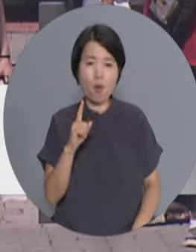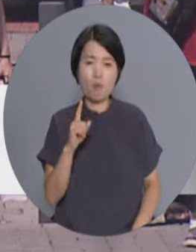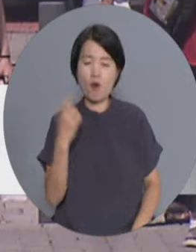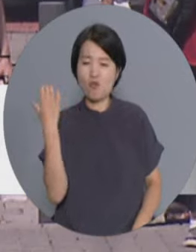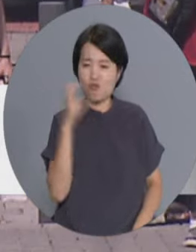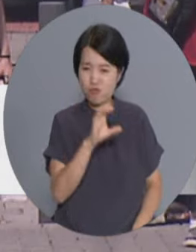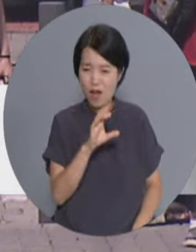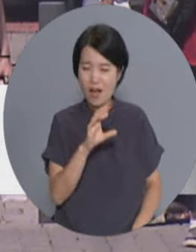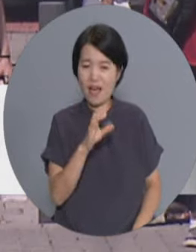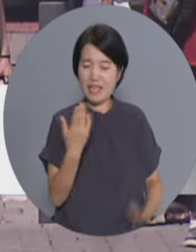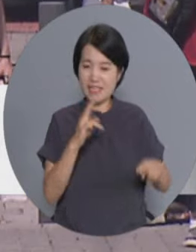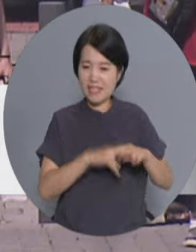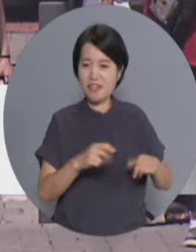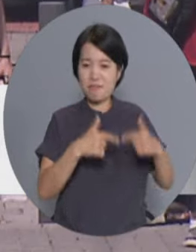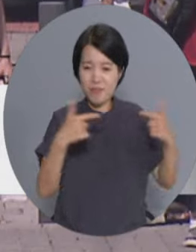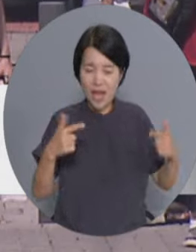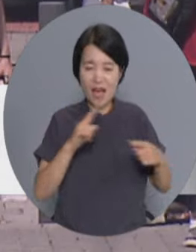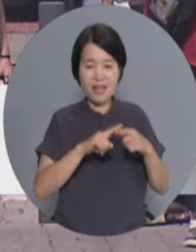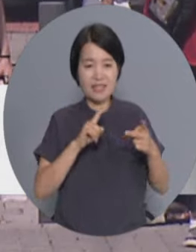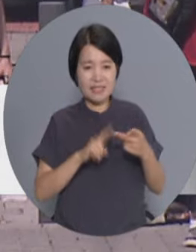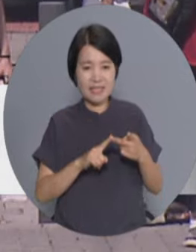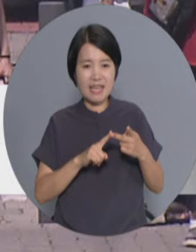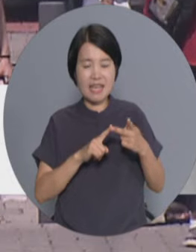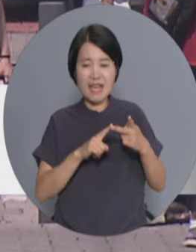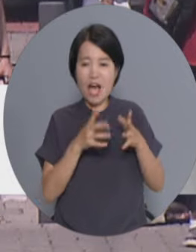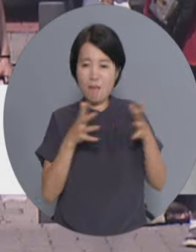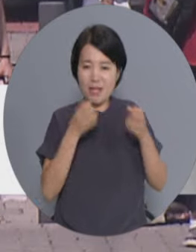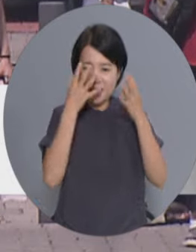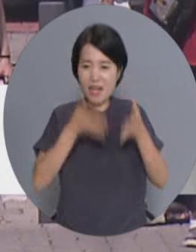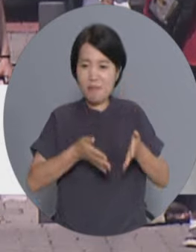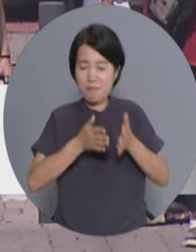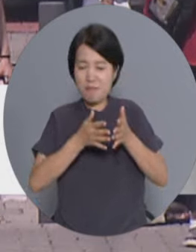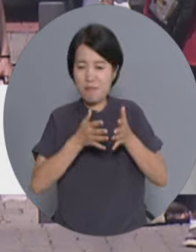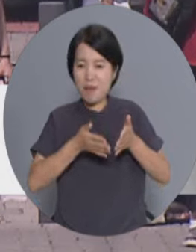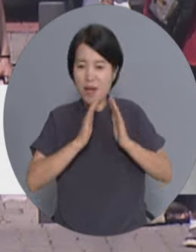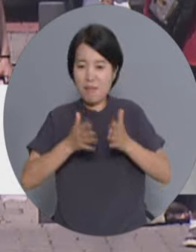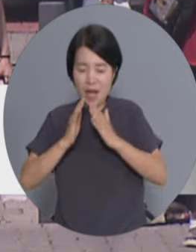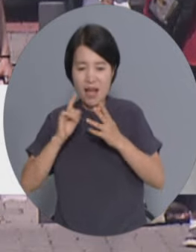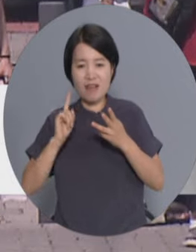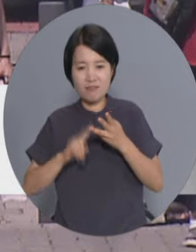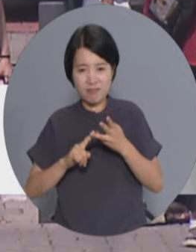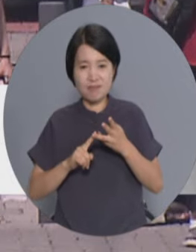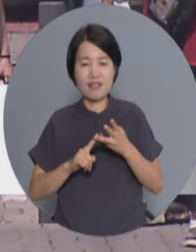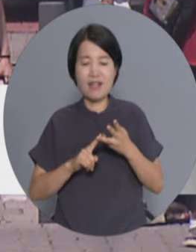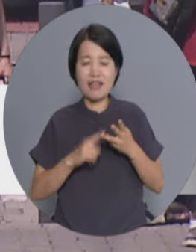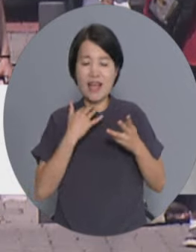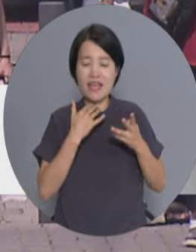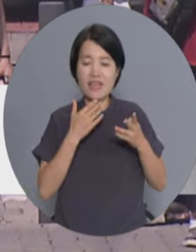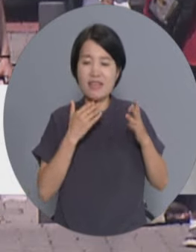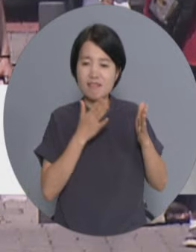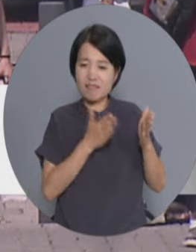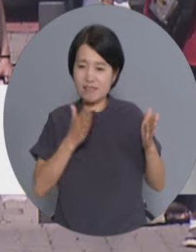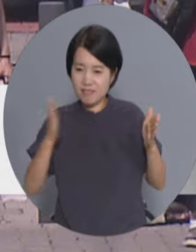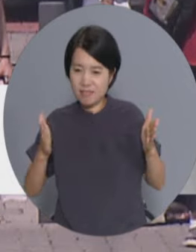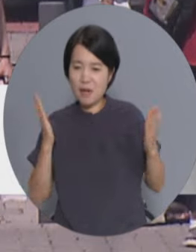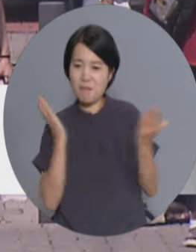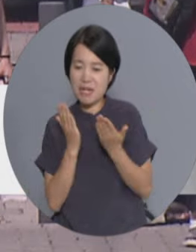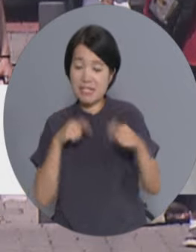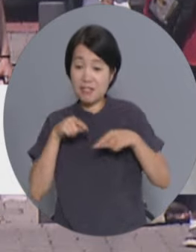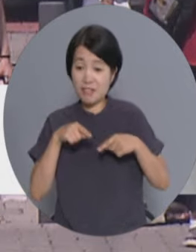함께 주거 환경 개선 사업, 파격적인 생애 주기별 인구 정책 등이 성과를 거두고 있는 것으로 평가되고